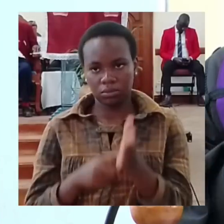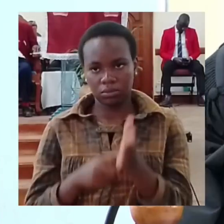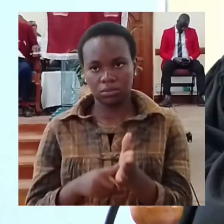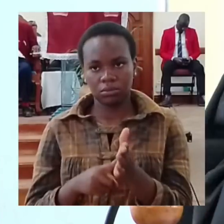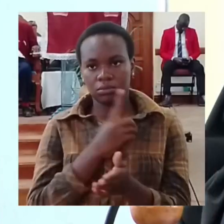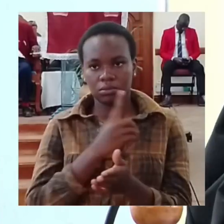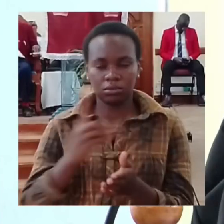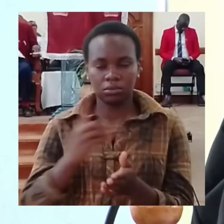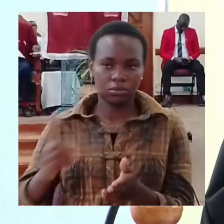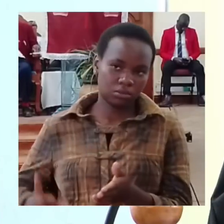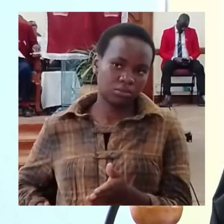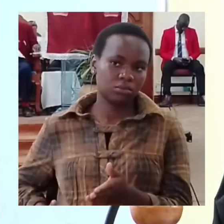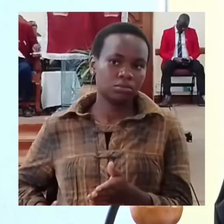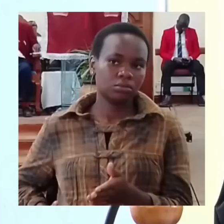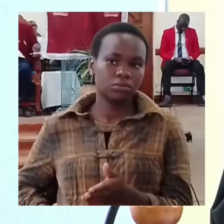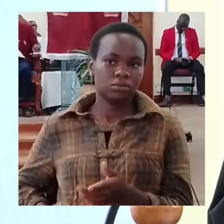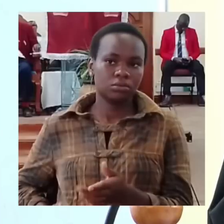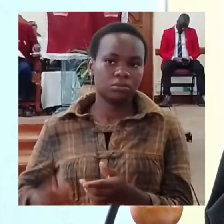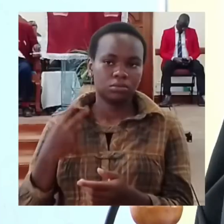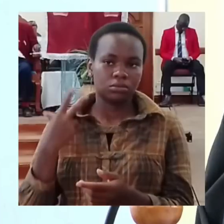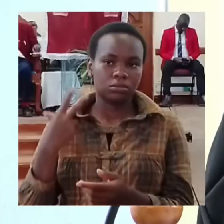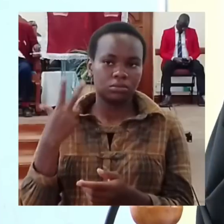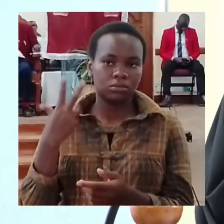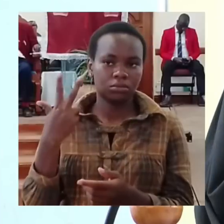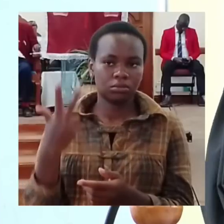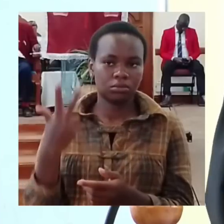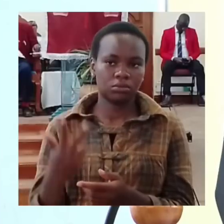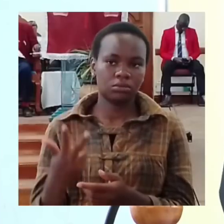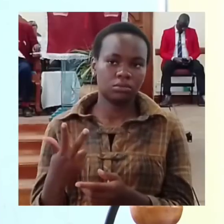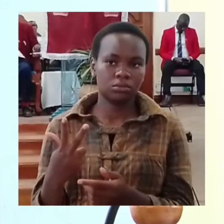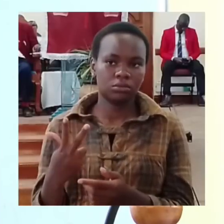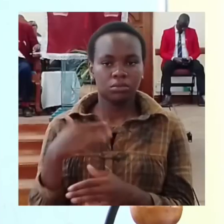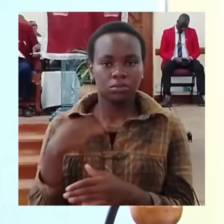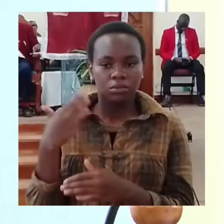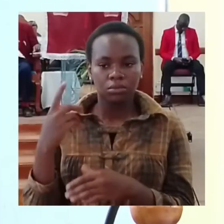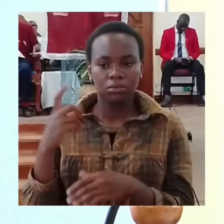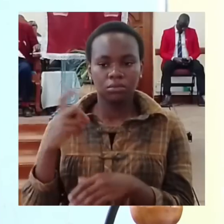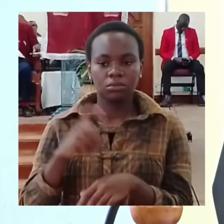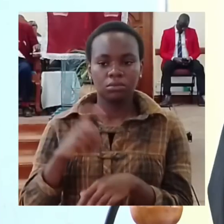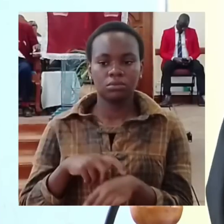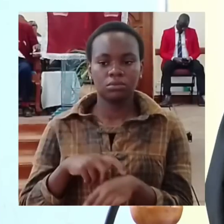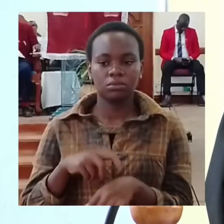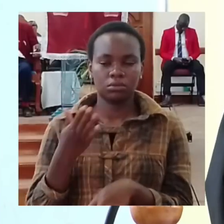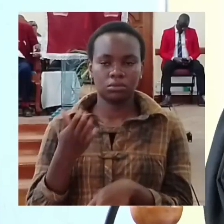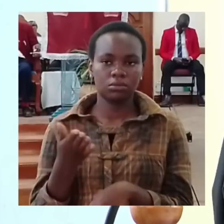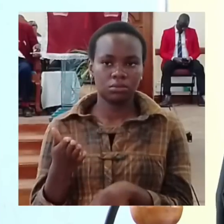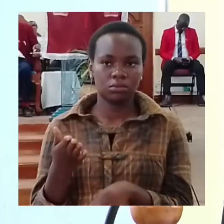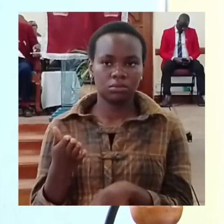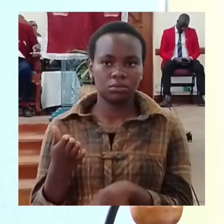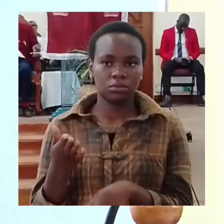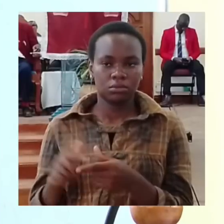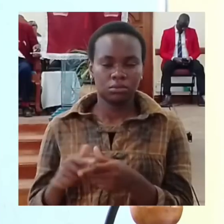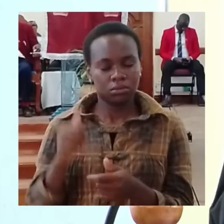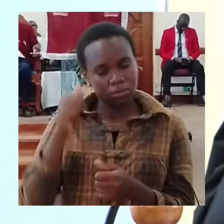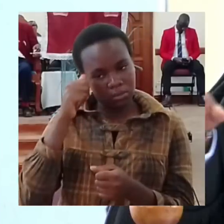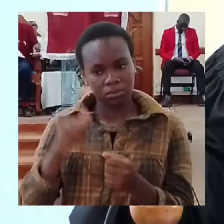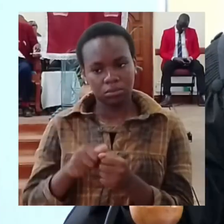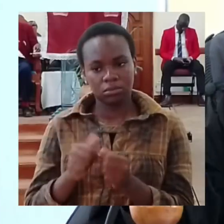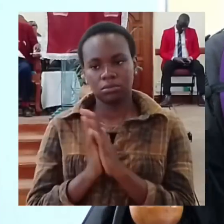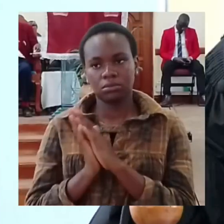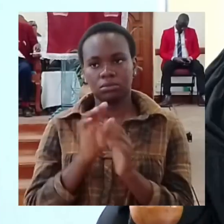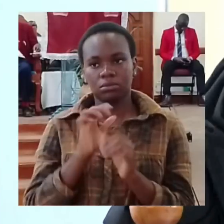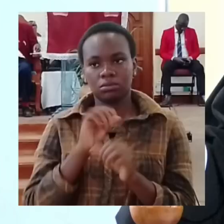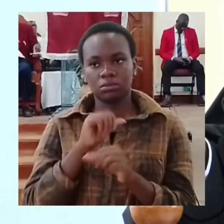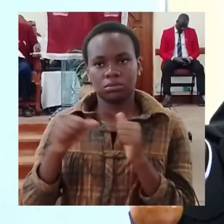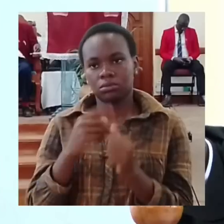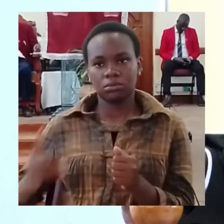Daudi. Number 3, be available. Koragwo ho. Taririkanai rũgano rwa Daudi twathomithirio